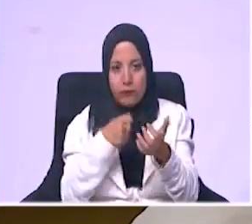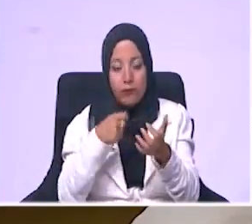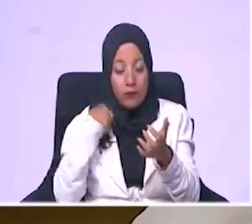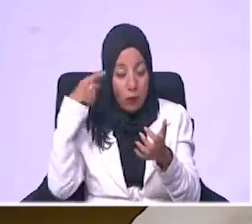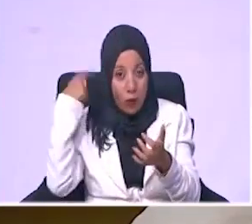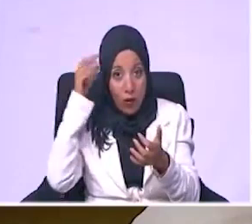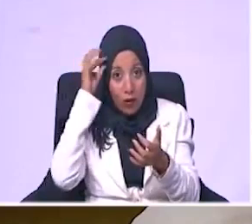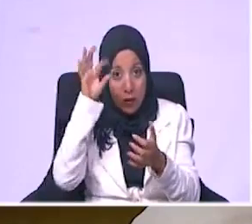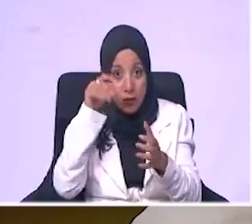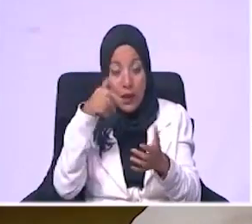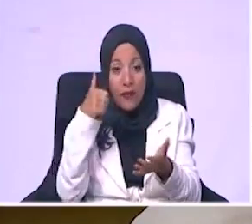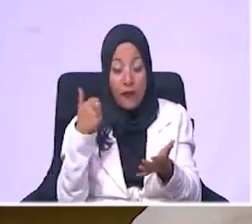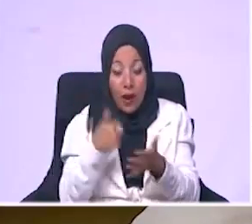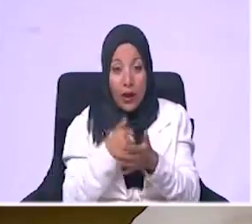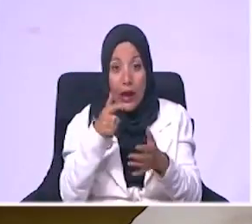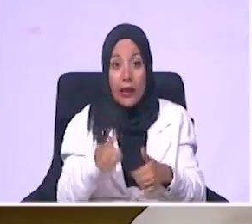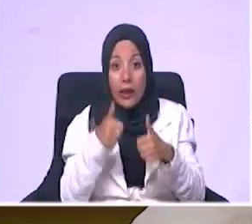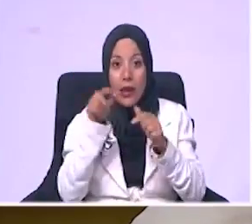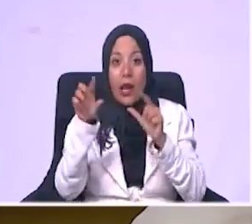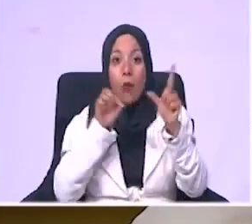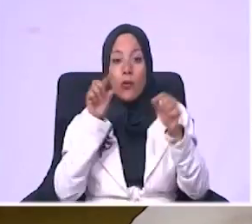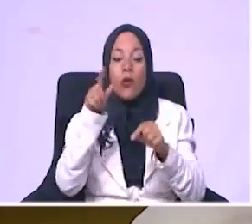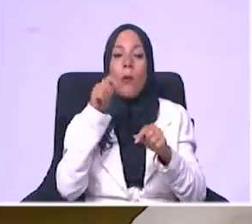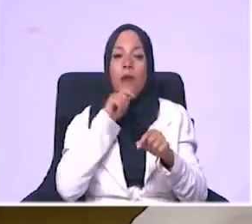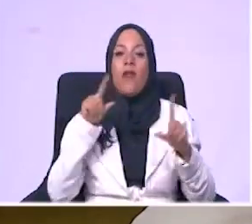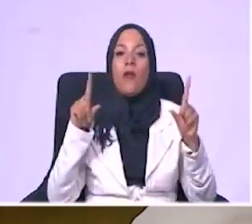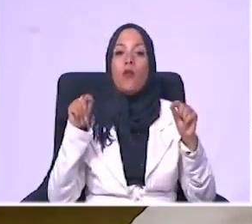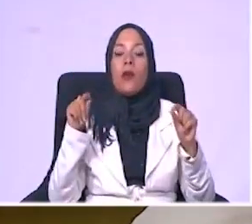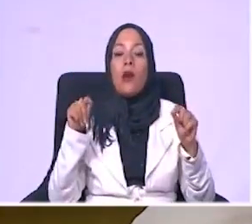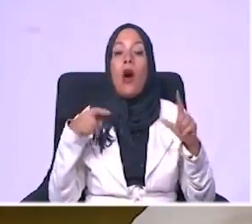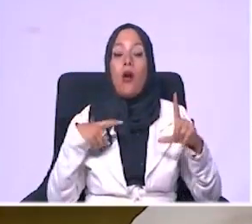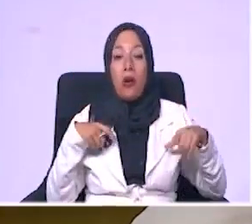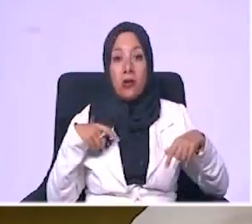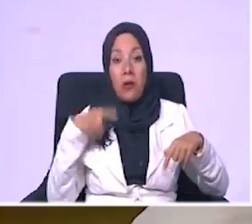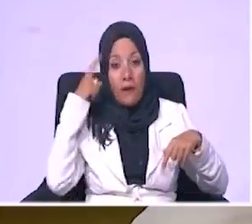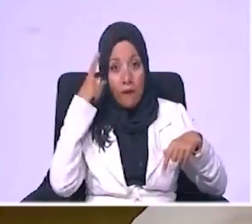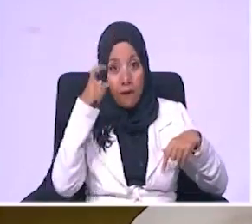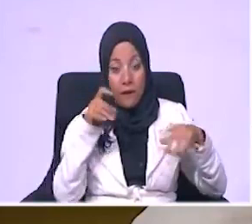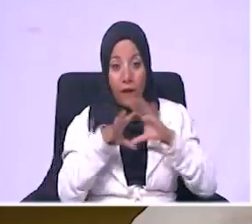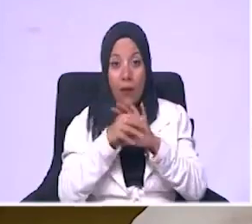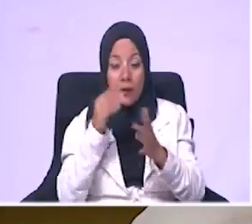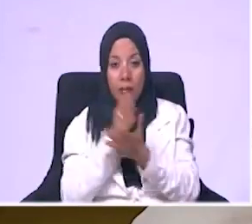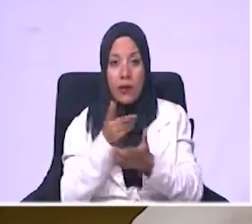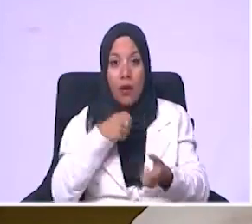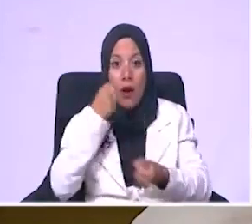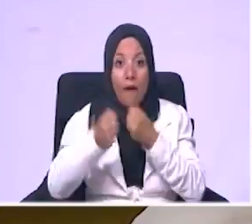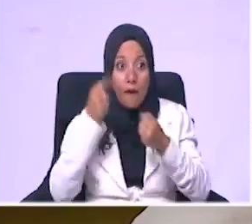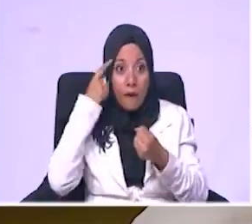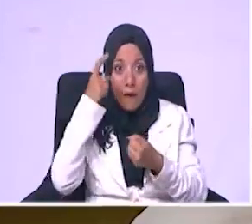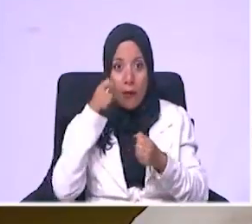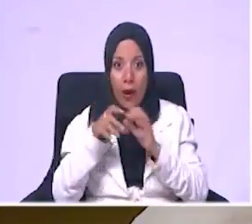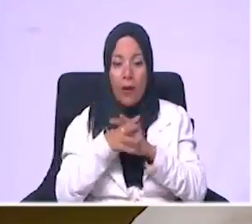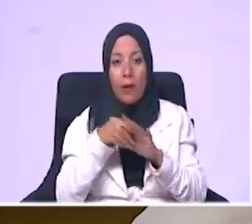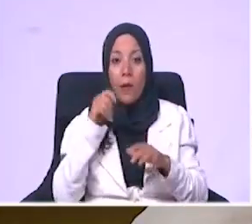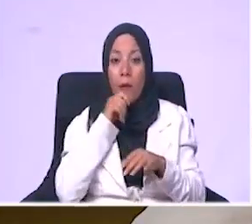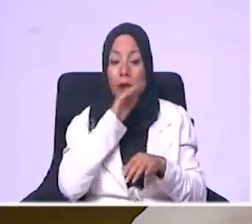تكون ماذونه وتنجح في مهمتها ويخليها نموذج رائع لمراه مختلفه تحدد التقاليد واثبتت جدارتها معي في